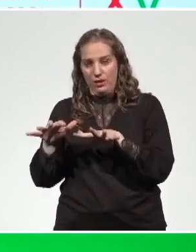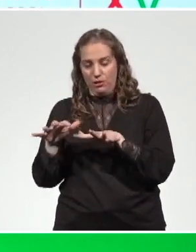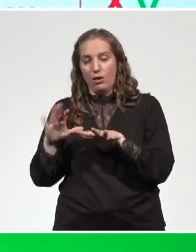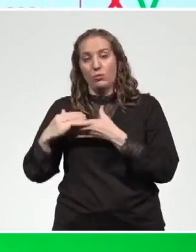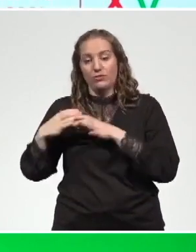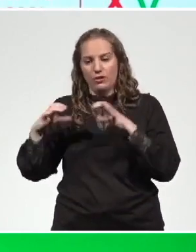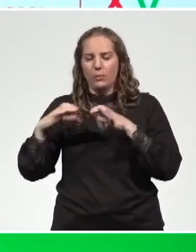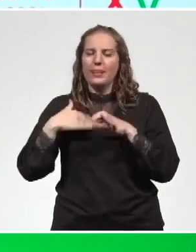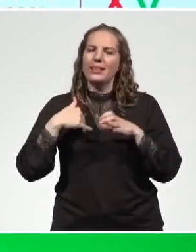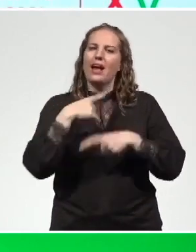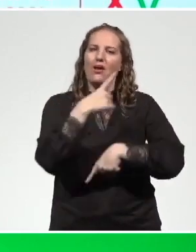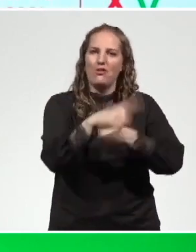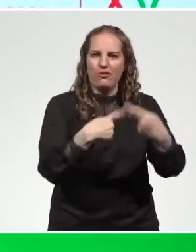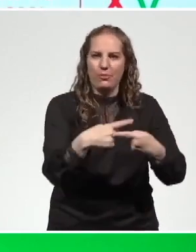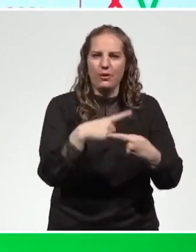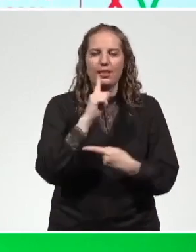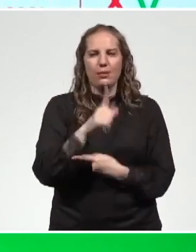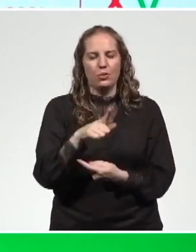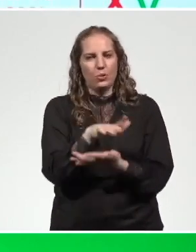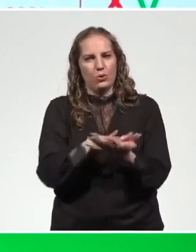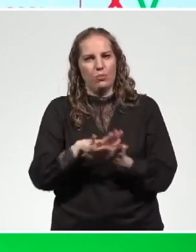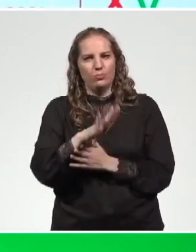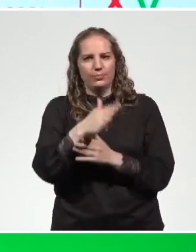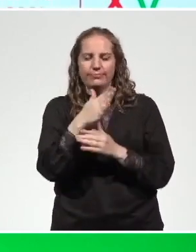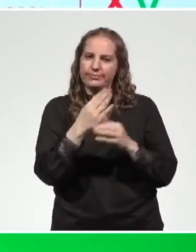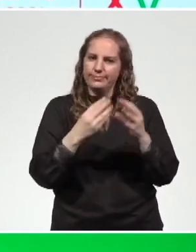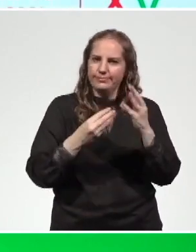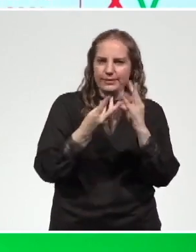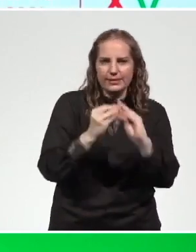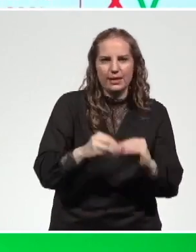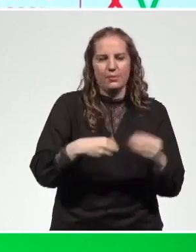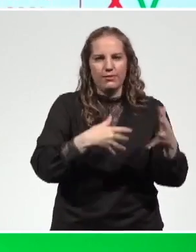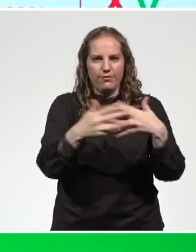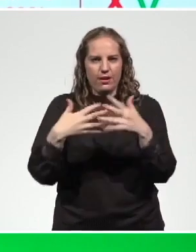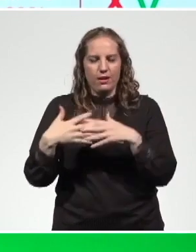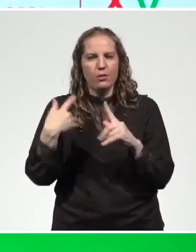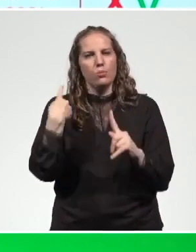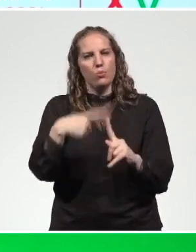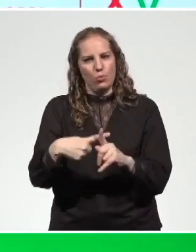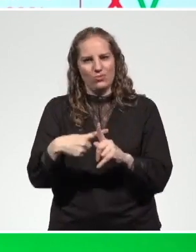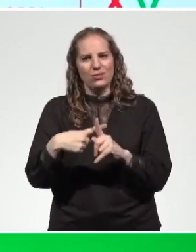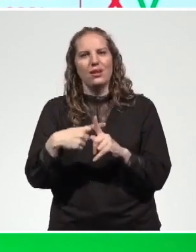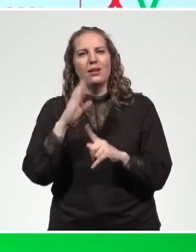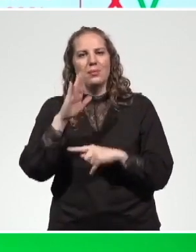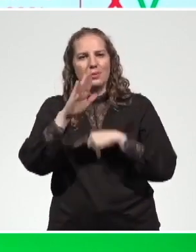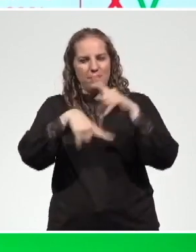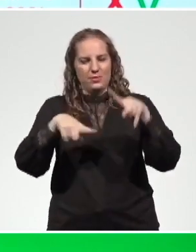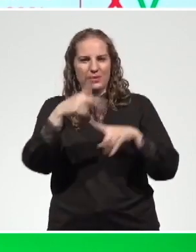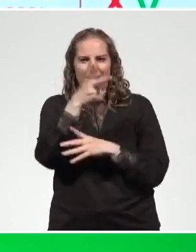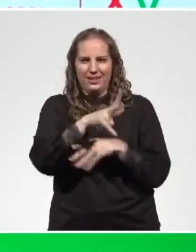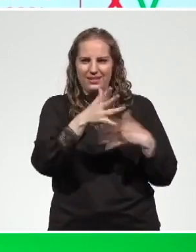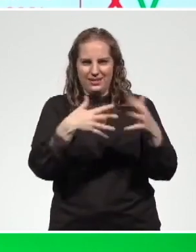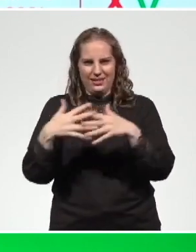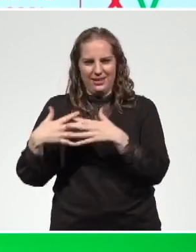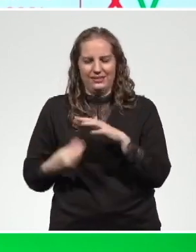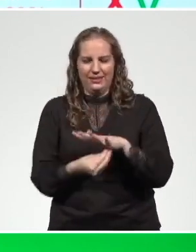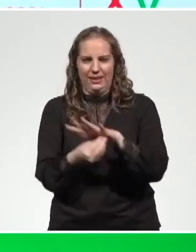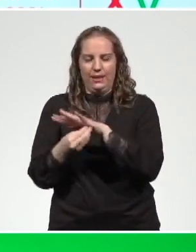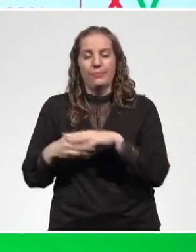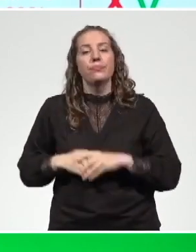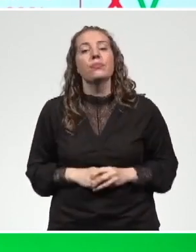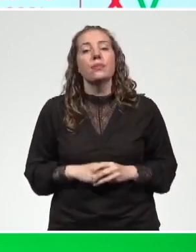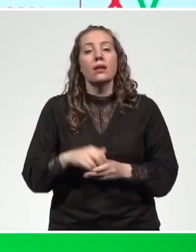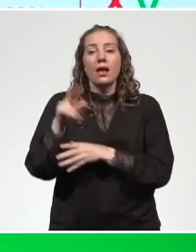þetta undirstöðuatriði fyrir skapandi greinar fyrir utan auðvitað þessa faglegu verkefnasjóði og sviði ólíkra listgreina. Háskólanir eru